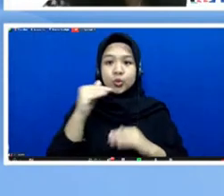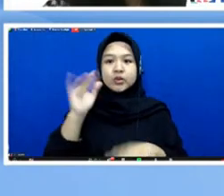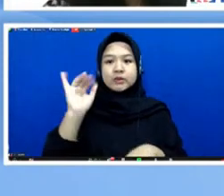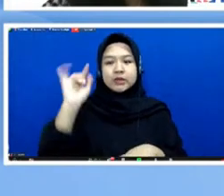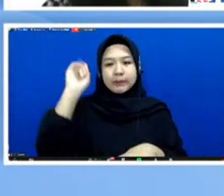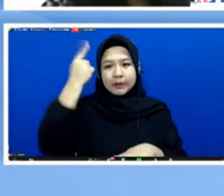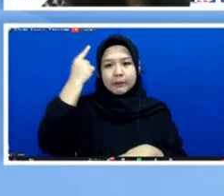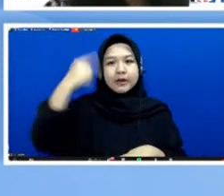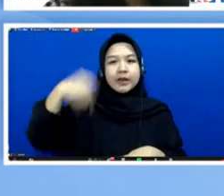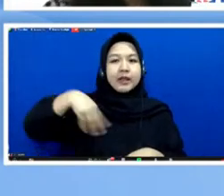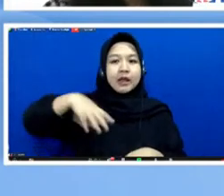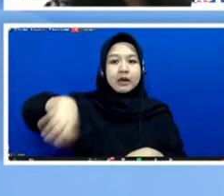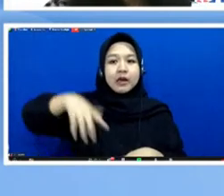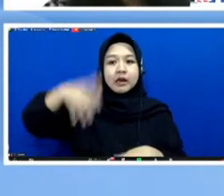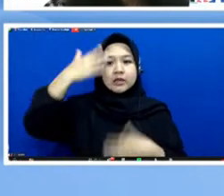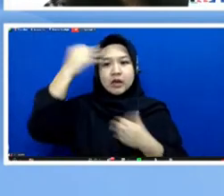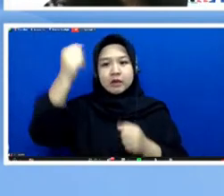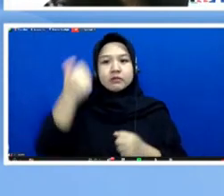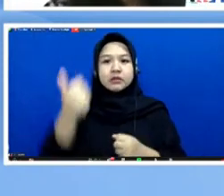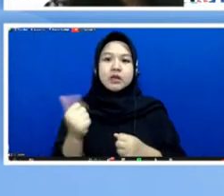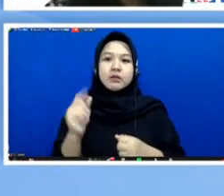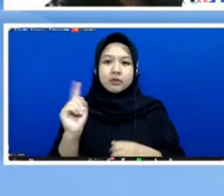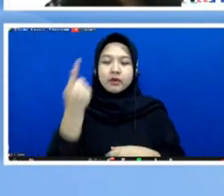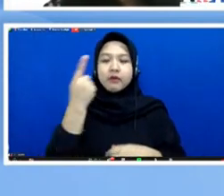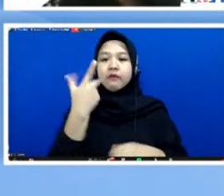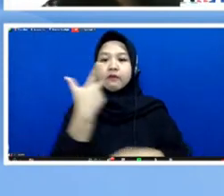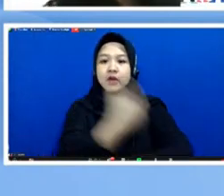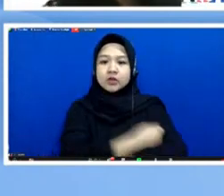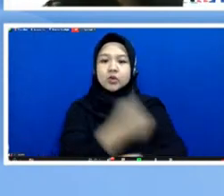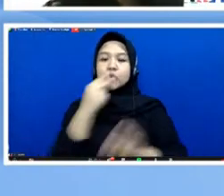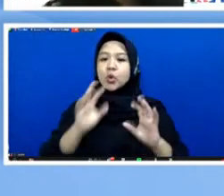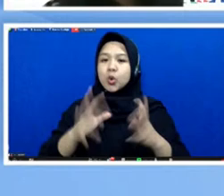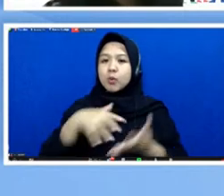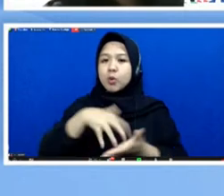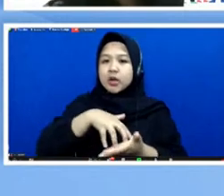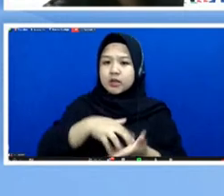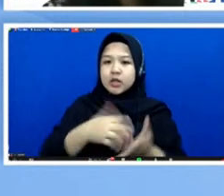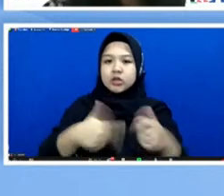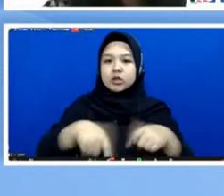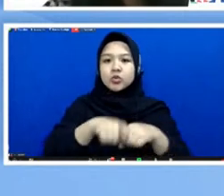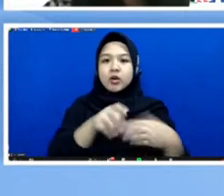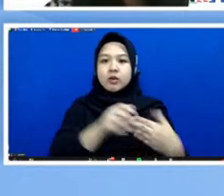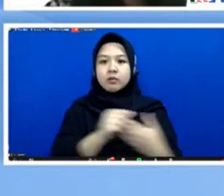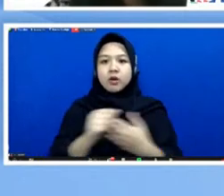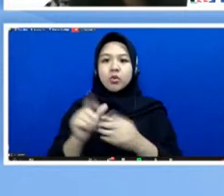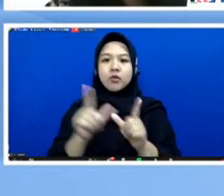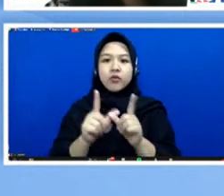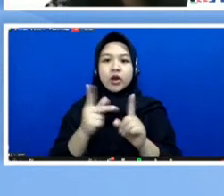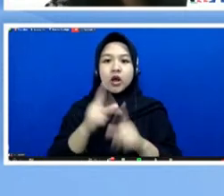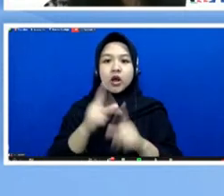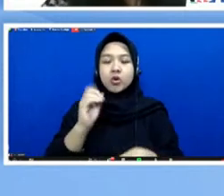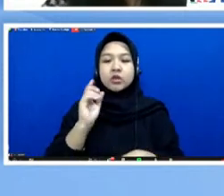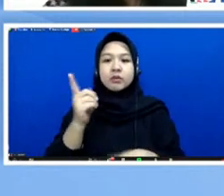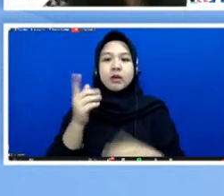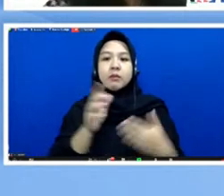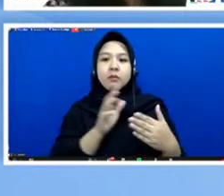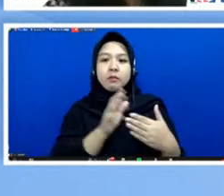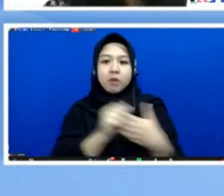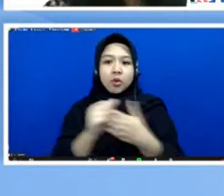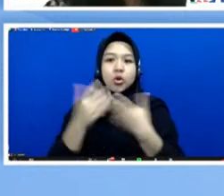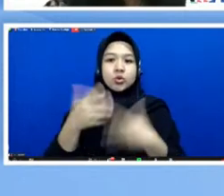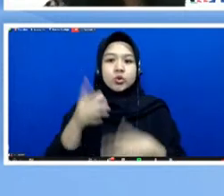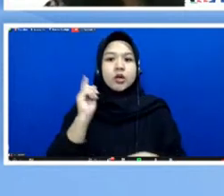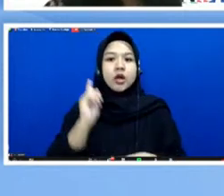daerah, saya harap bisa memprioritaskan vaksinasi untuk kelompok rentan sesuai dengan panduan WHO, karena di WHO sudah ada panduannya